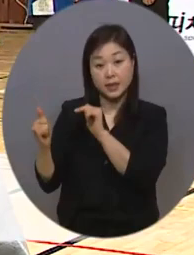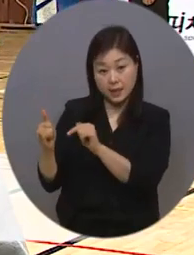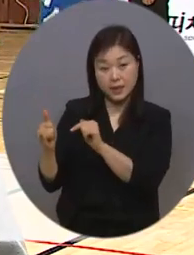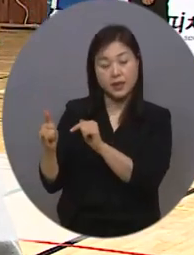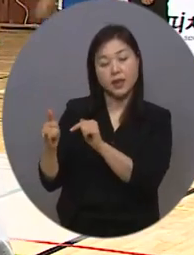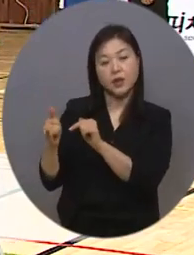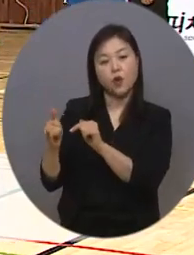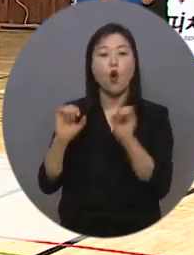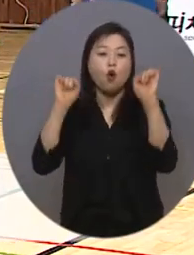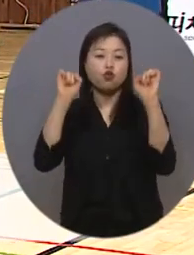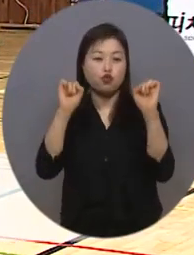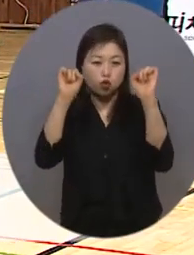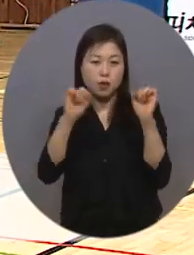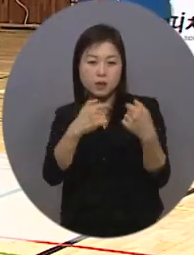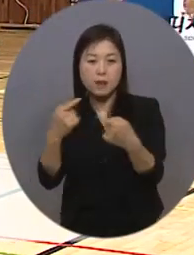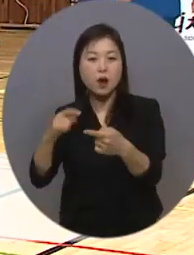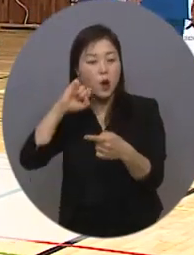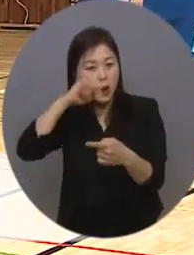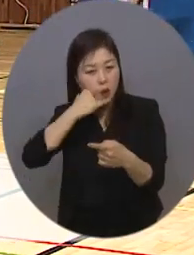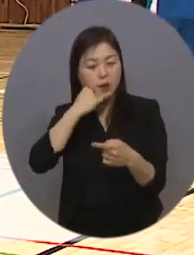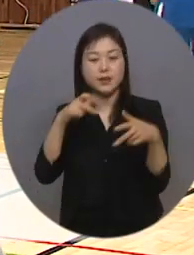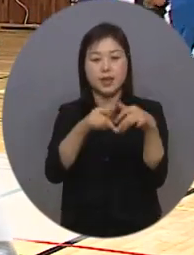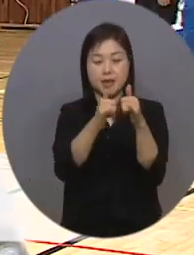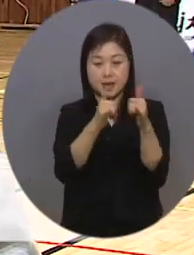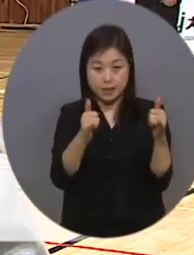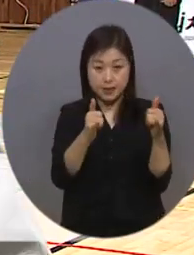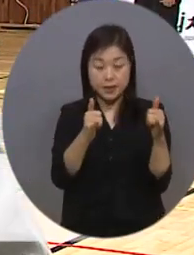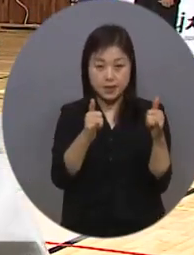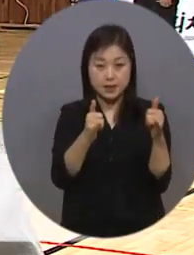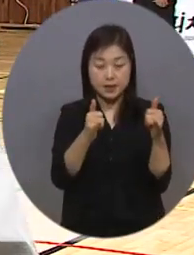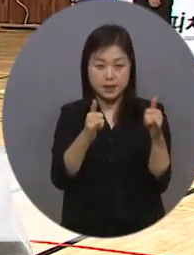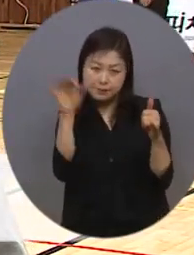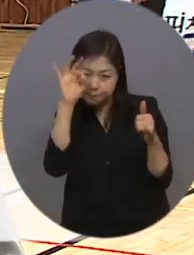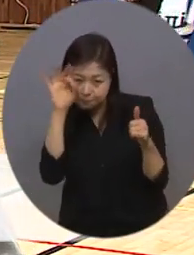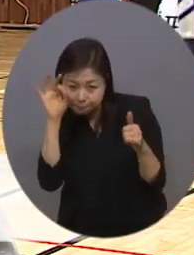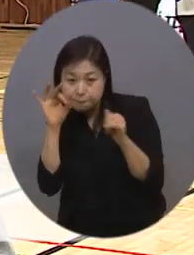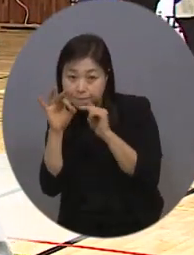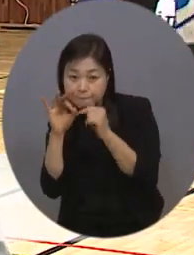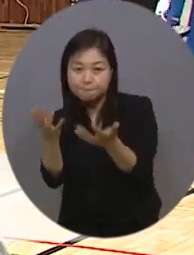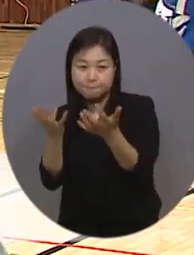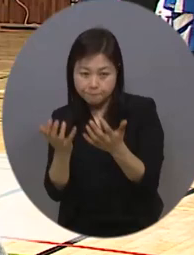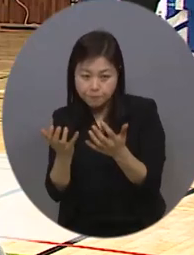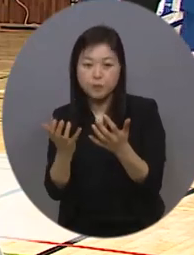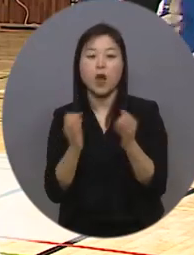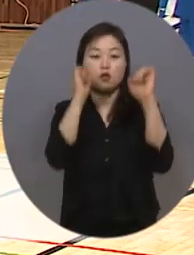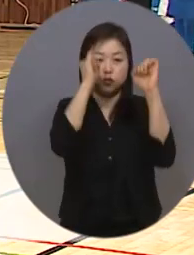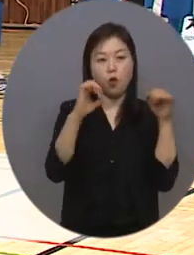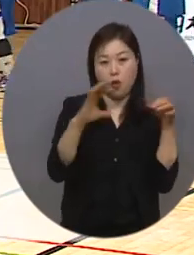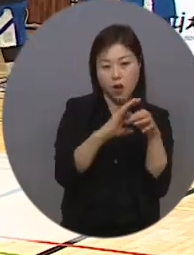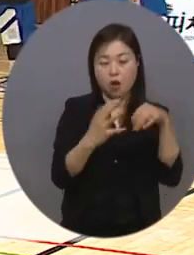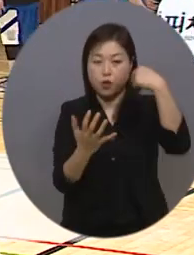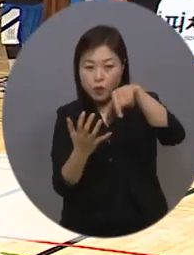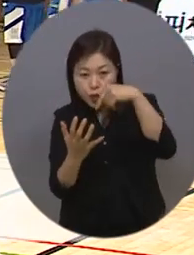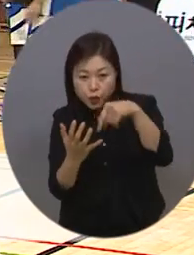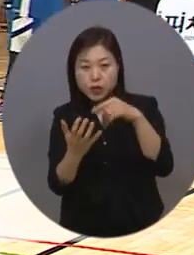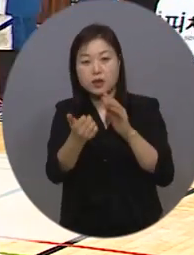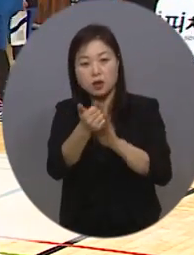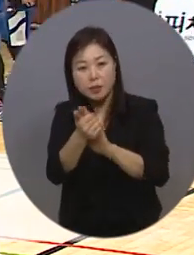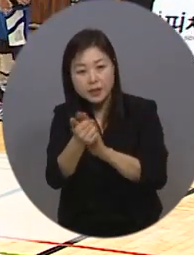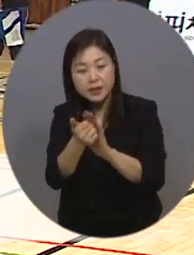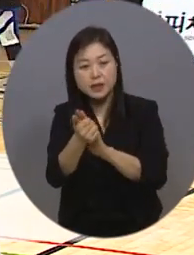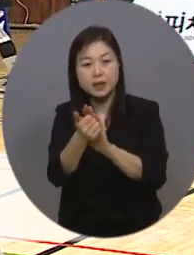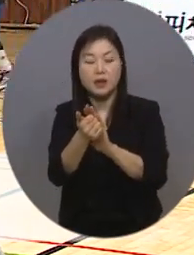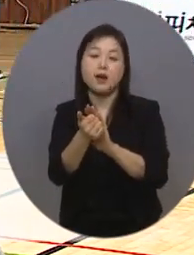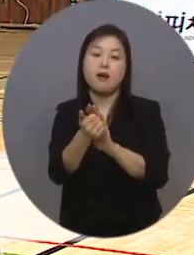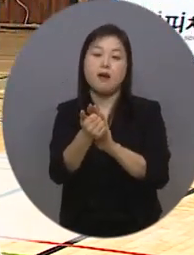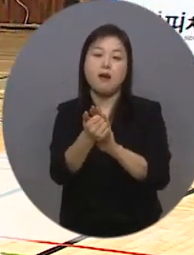사각지대에 놓여져 있는 장애인분들 그런 분들을 대상으로 이제 스포츠에 대한 이제 교육 서비스 그리고 이제